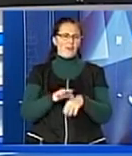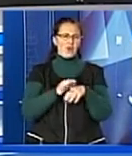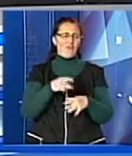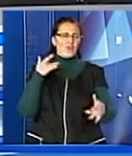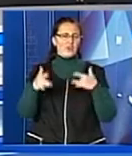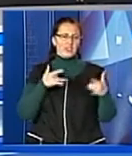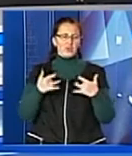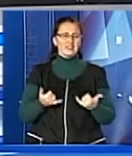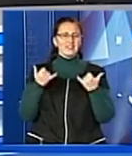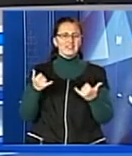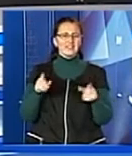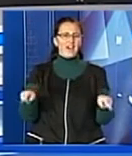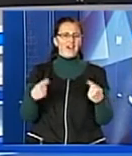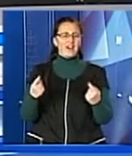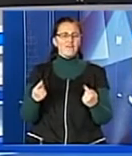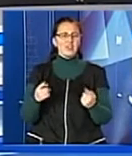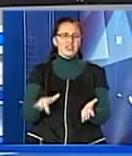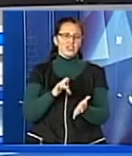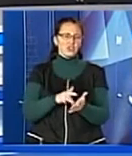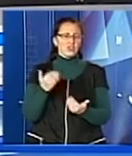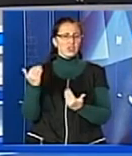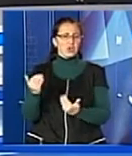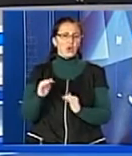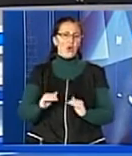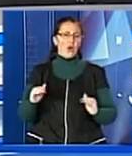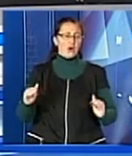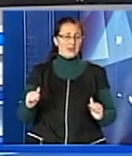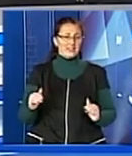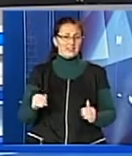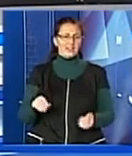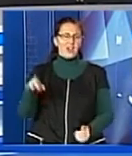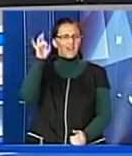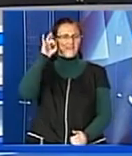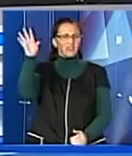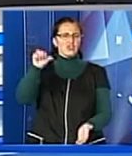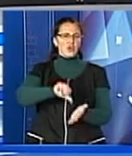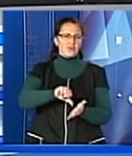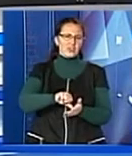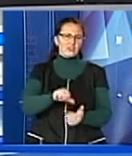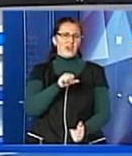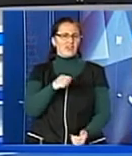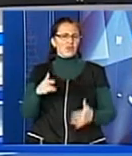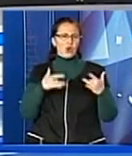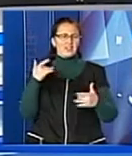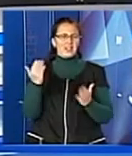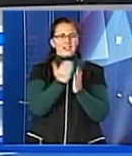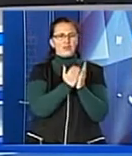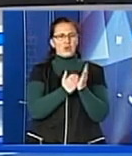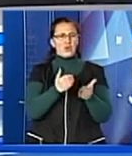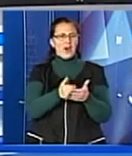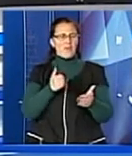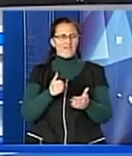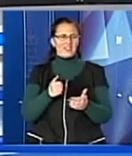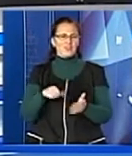центру та його вихованців. Кілька десятків відомих виконавців, а ще концертна програма від самих джерелят. Майже дві години